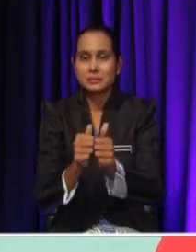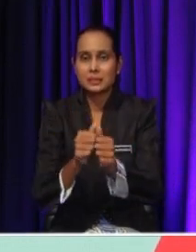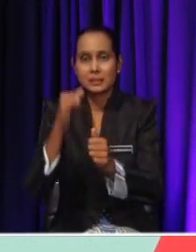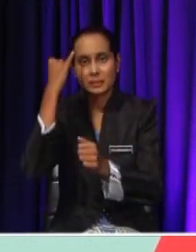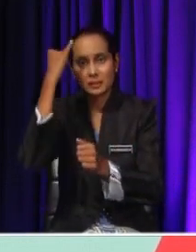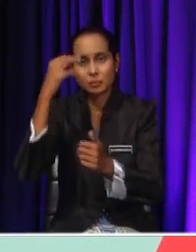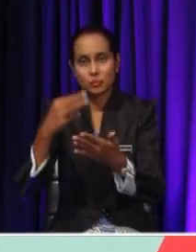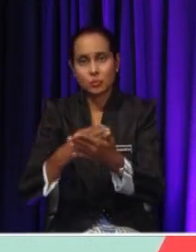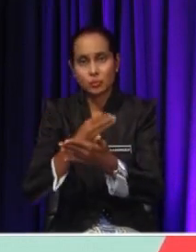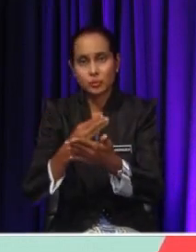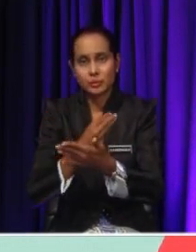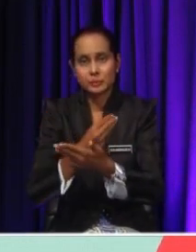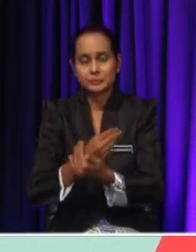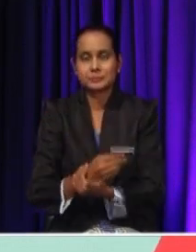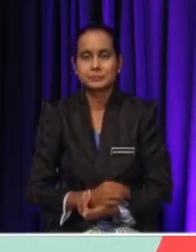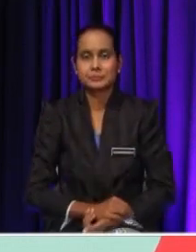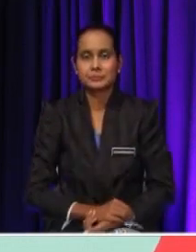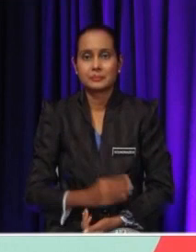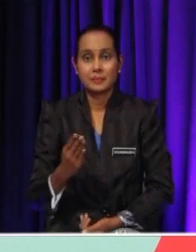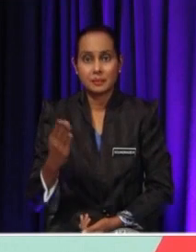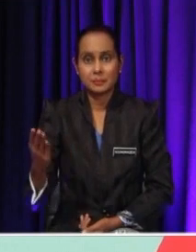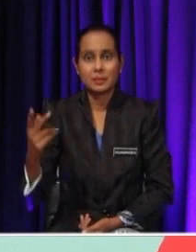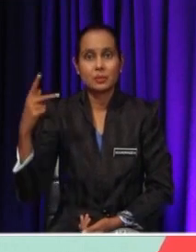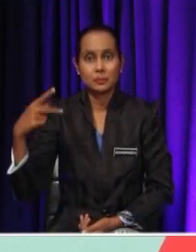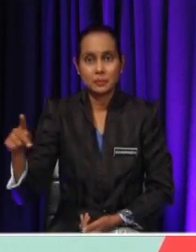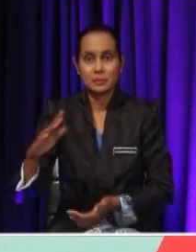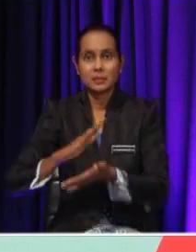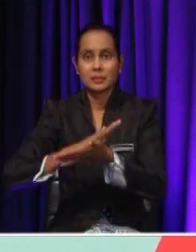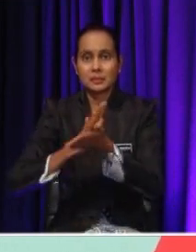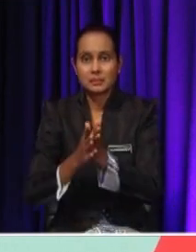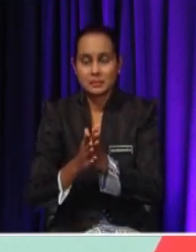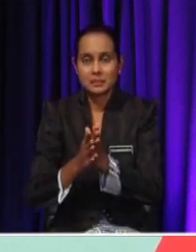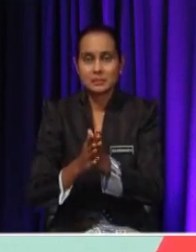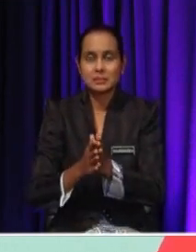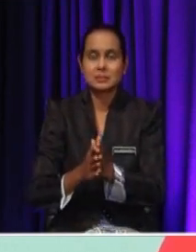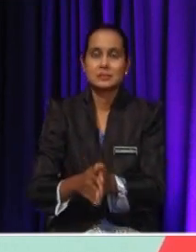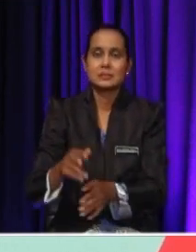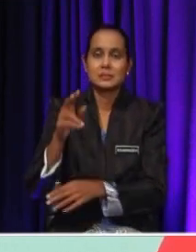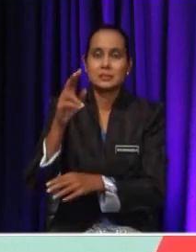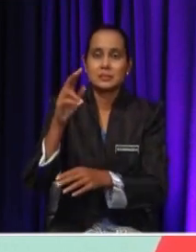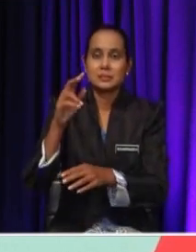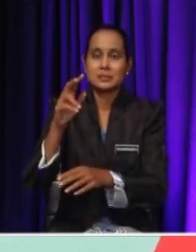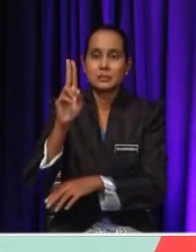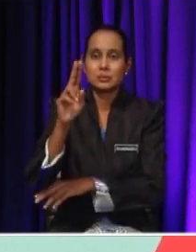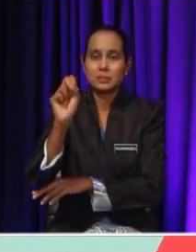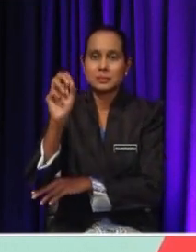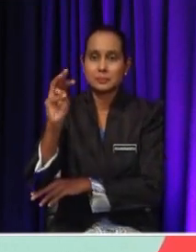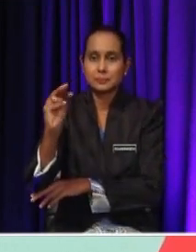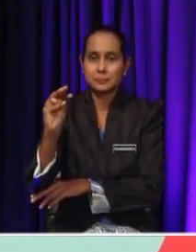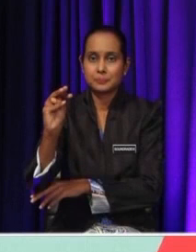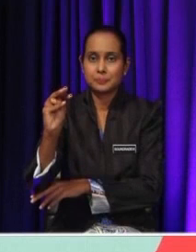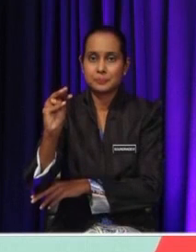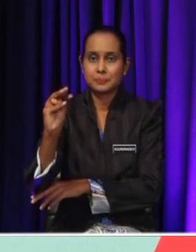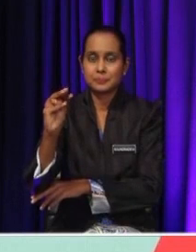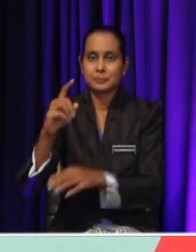pusat pengajian ilmu kemanusiaan di University size pada Tahun 1979 mulai